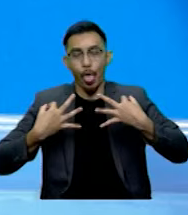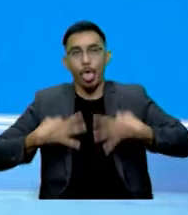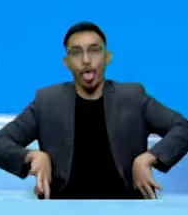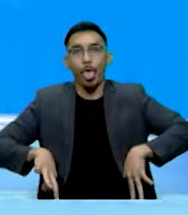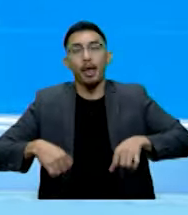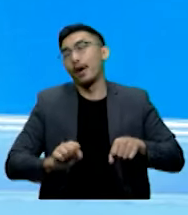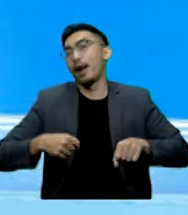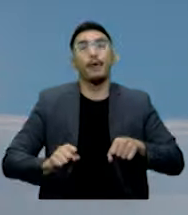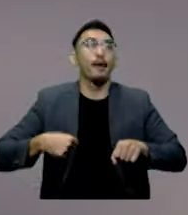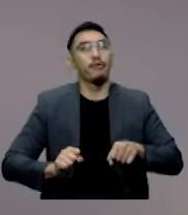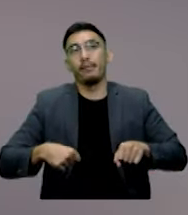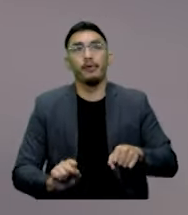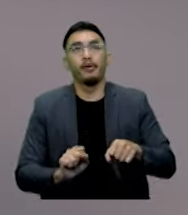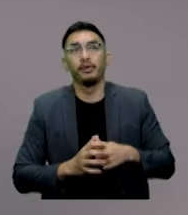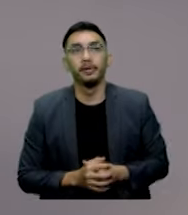busana.